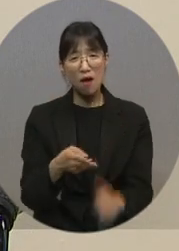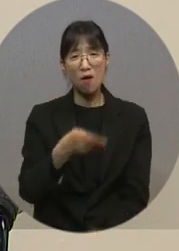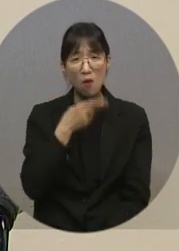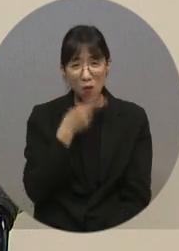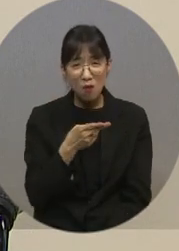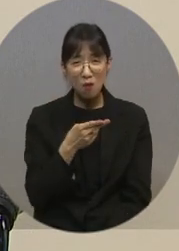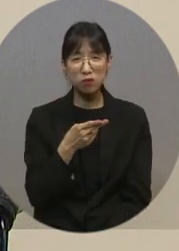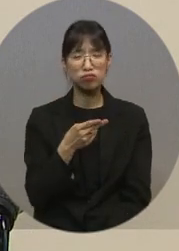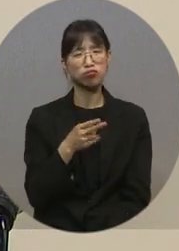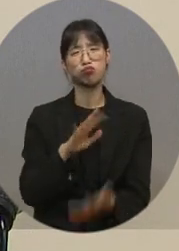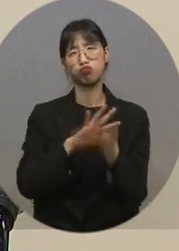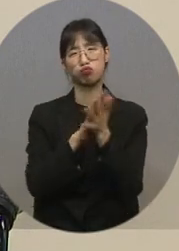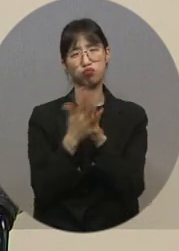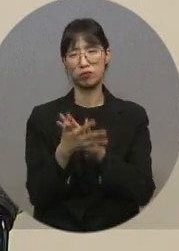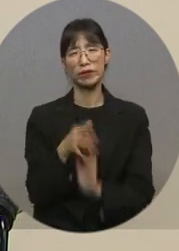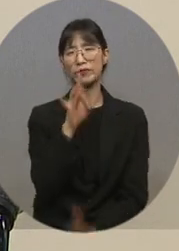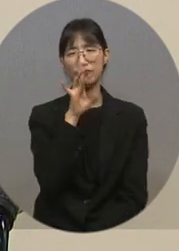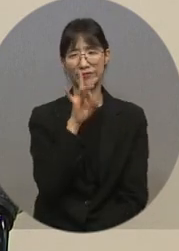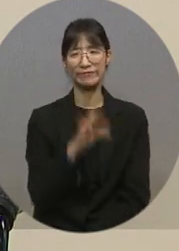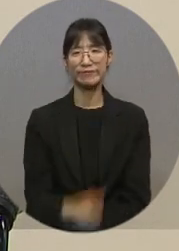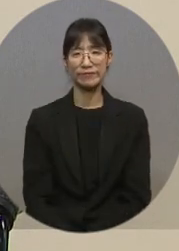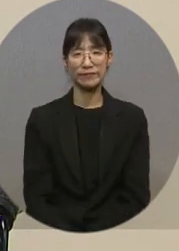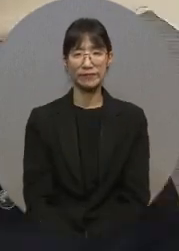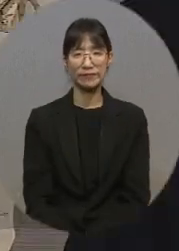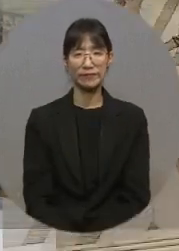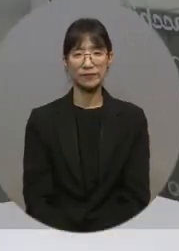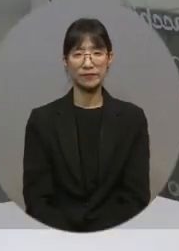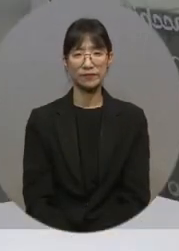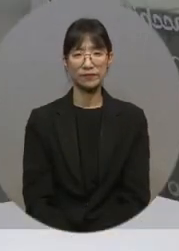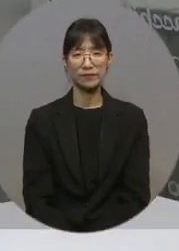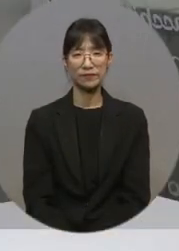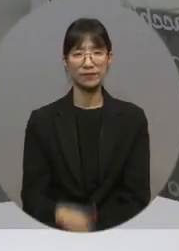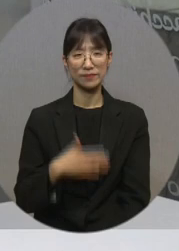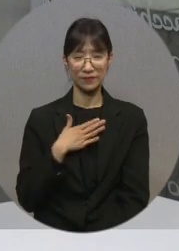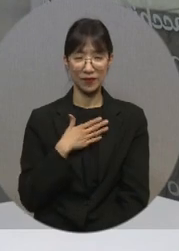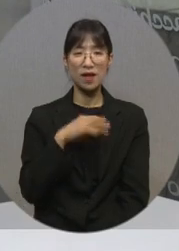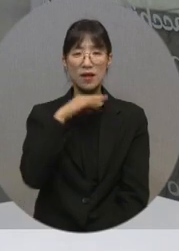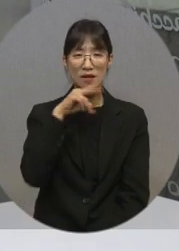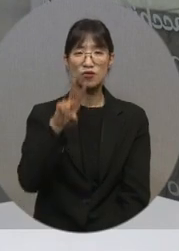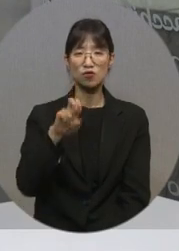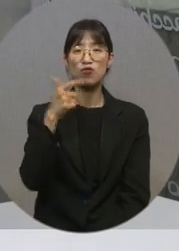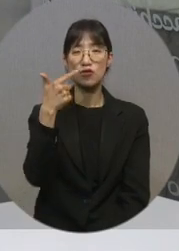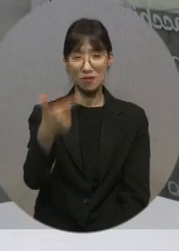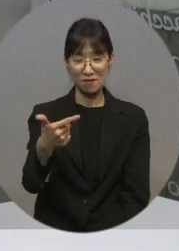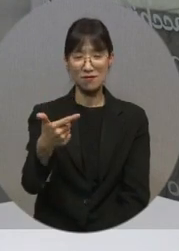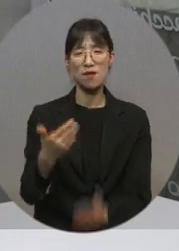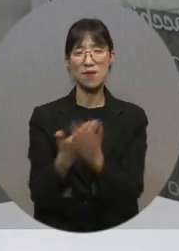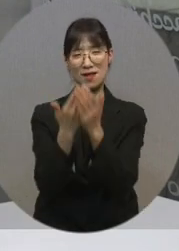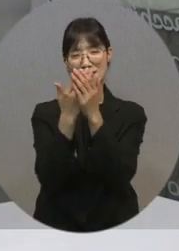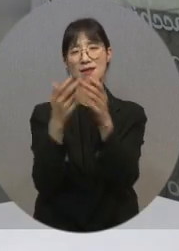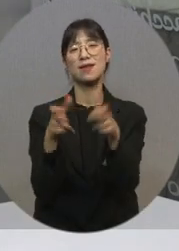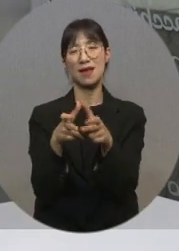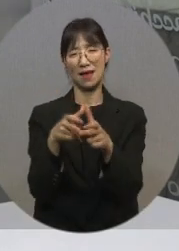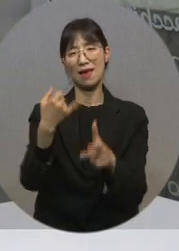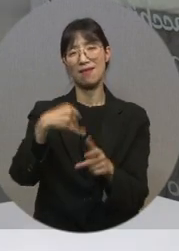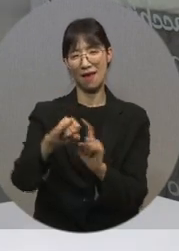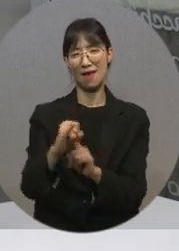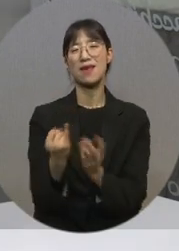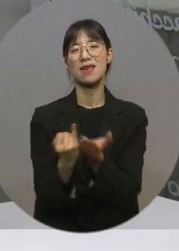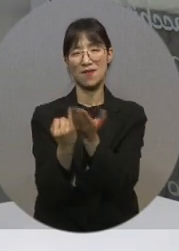생기지 않는다면은 아무것도 변화가 없어요. 저는 26살 발달장애 딸을 키우고 있는